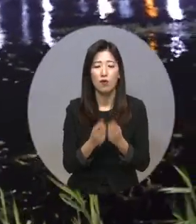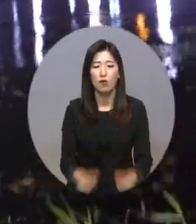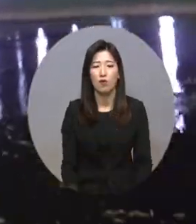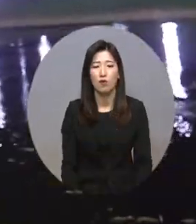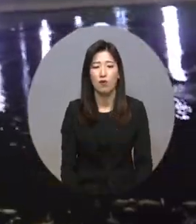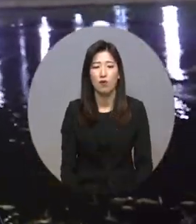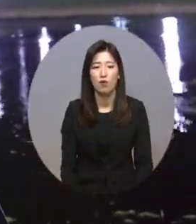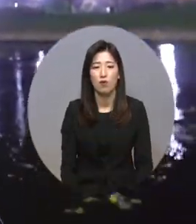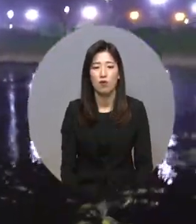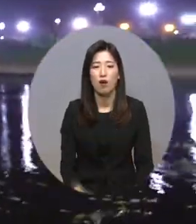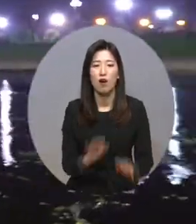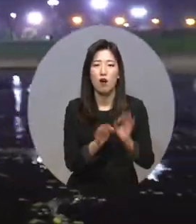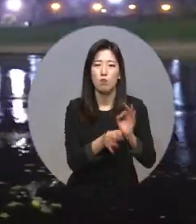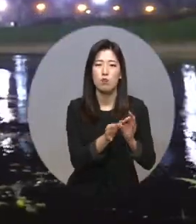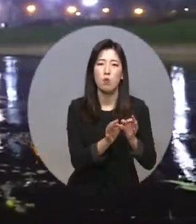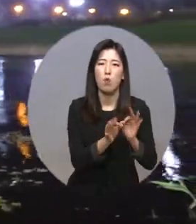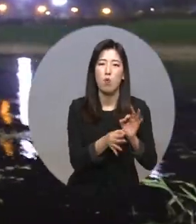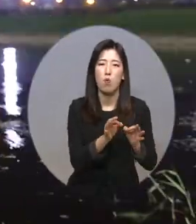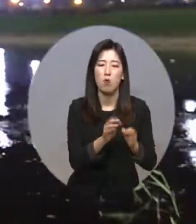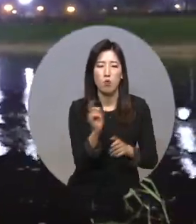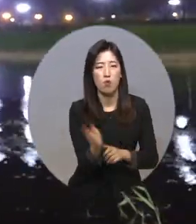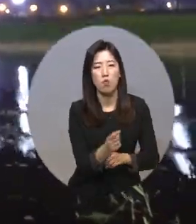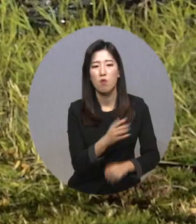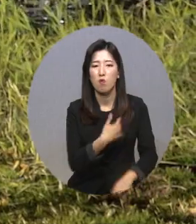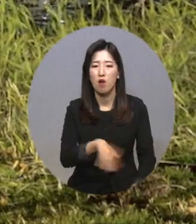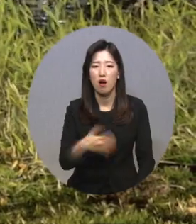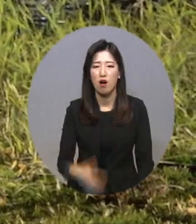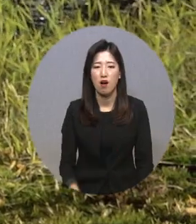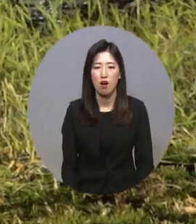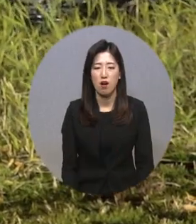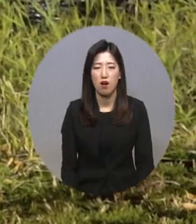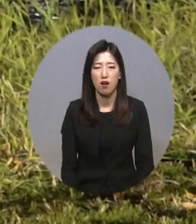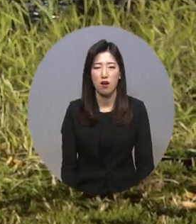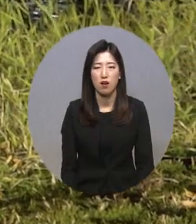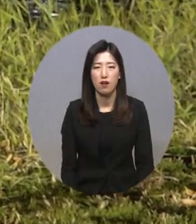투몬 님도 진짜 고생 하신 다음 이거 어떻게 초